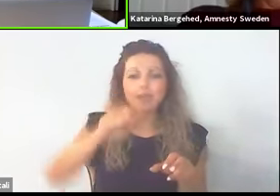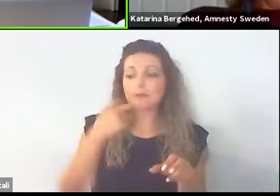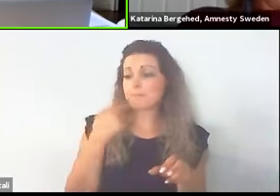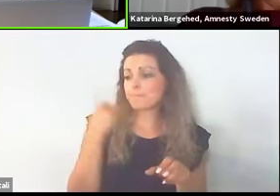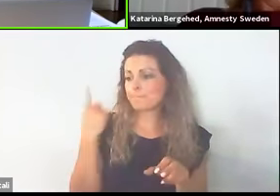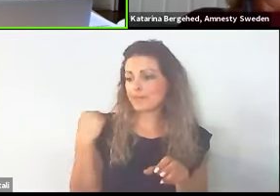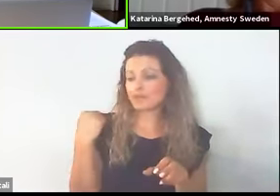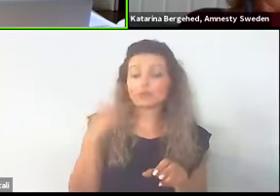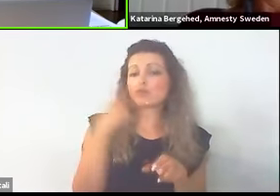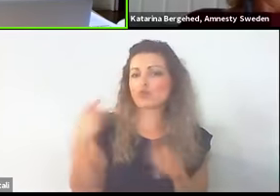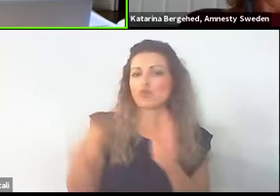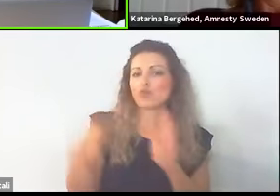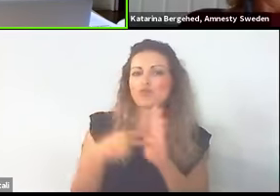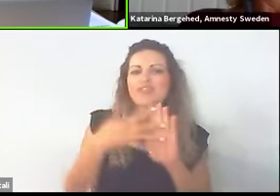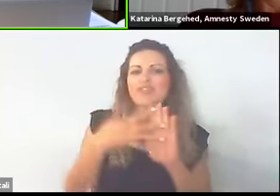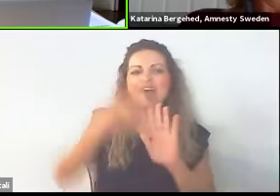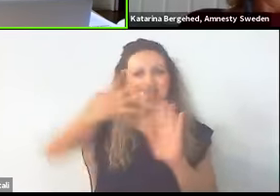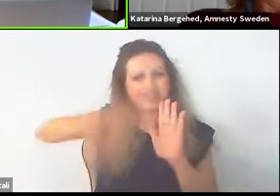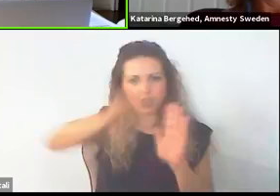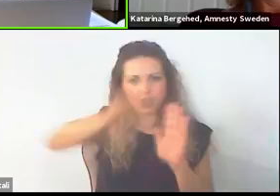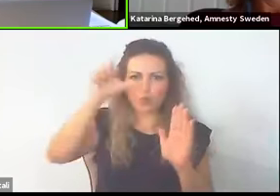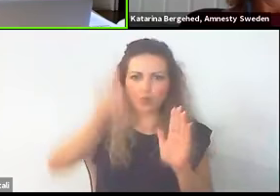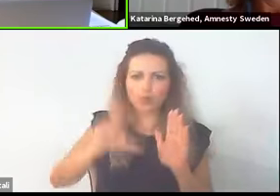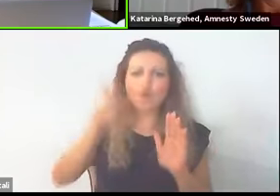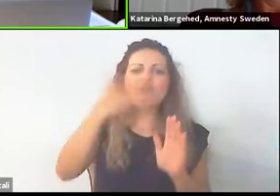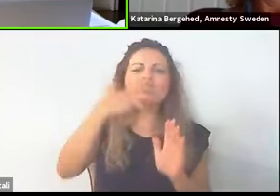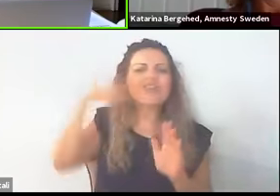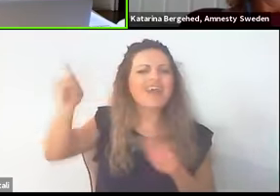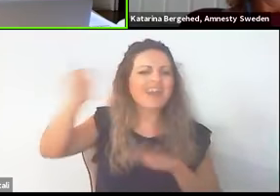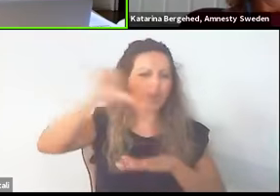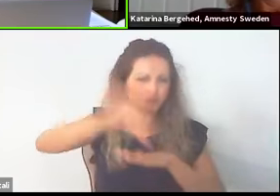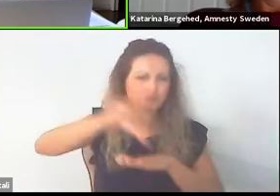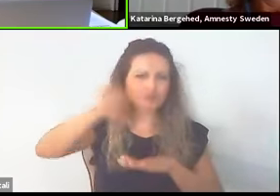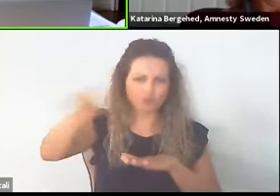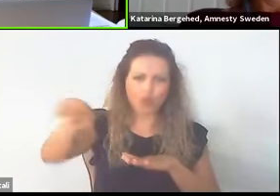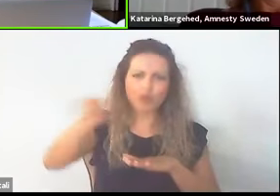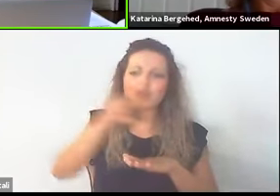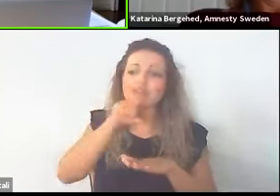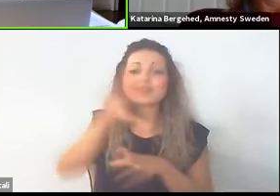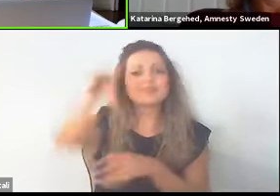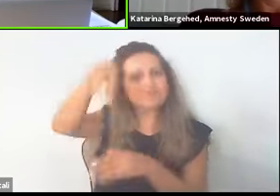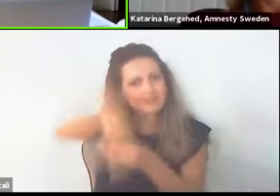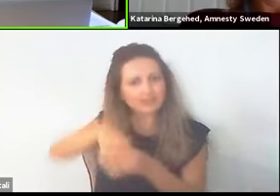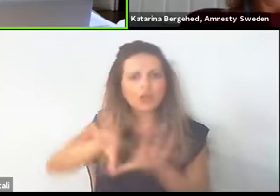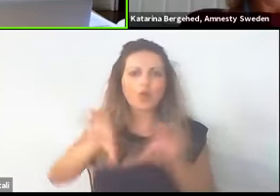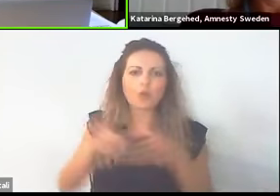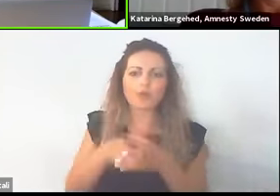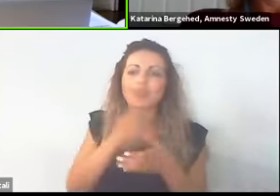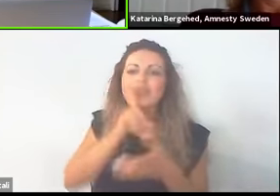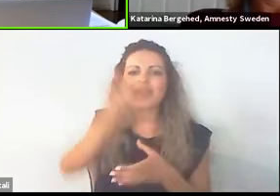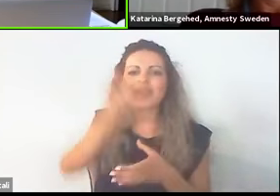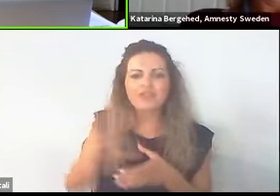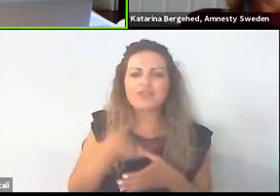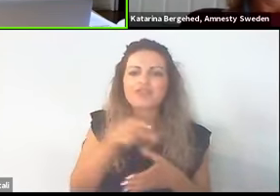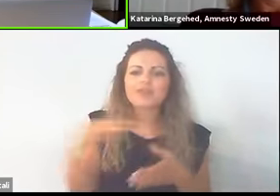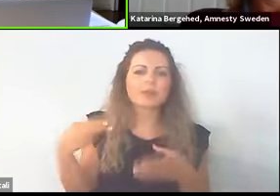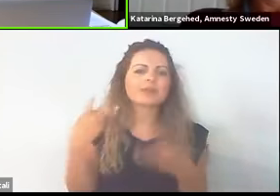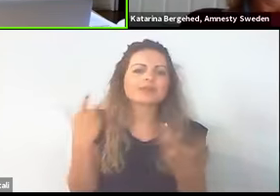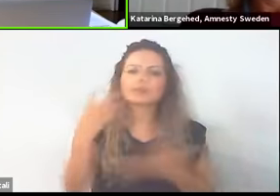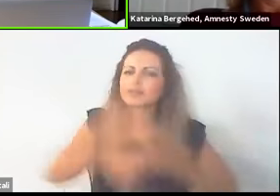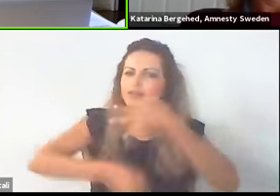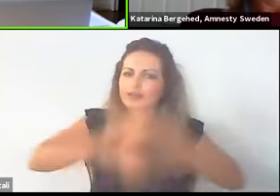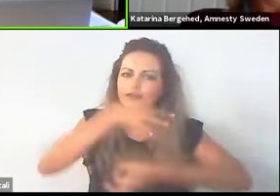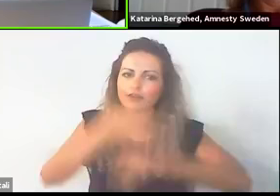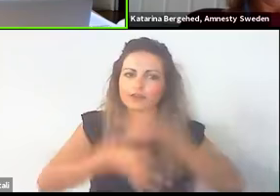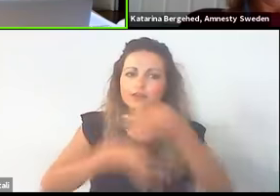έγνοια τα ζητήματα της έμφυλης βίας και καταπίεσης. Η Καλλιόπη από τη δική της πλευρά θα μας μιλήσει για τον αντίκτυπο των